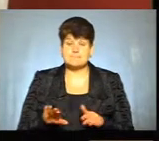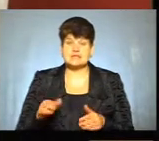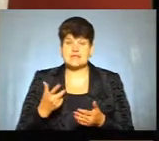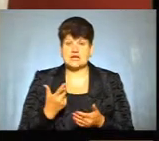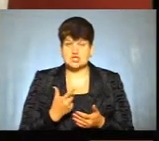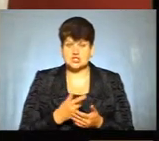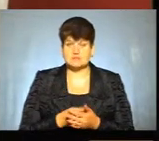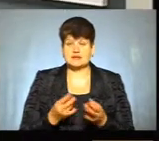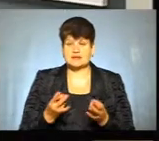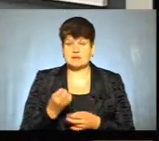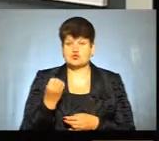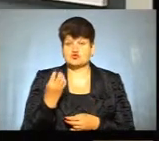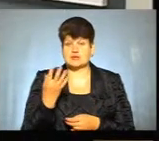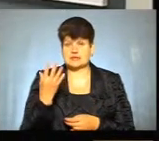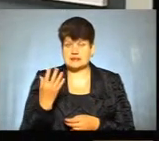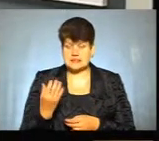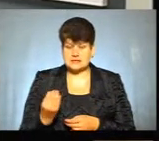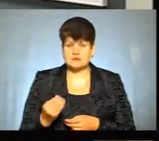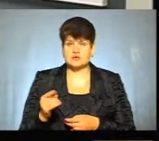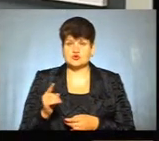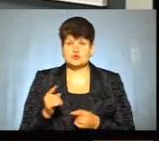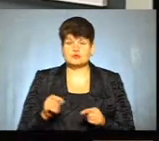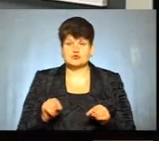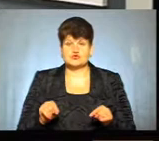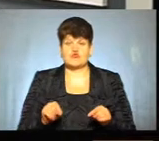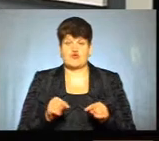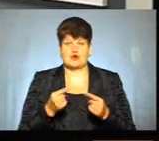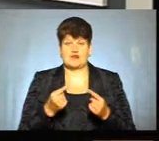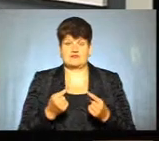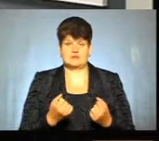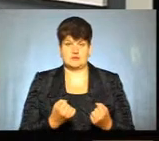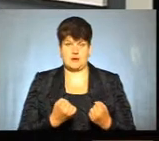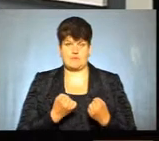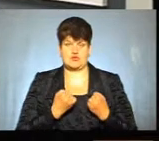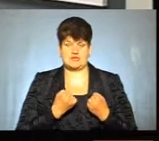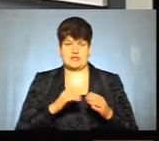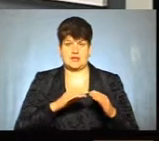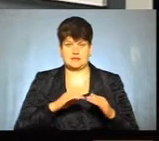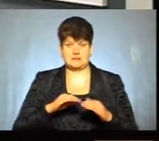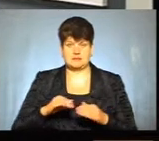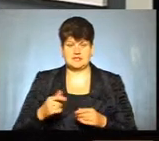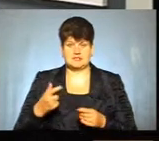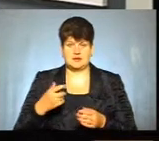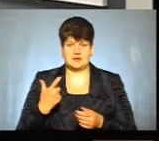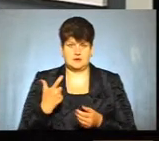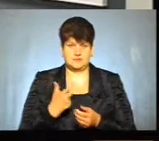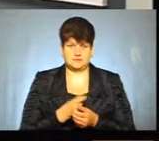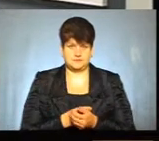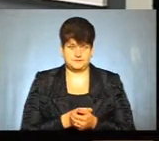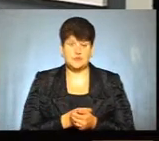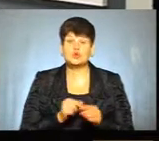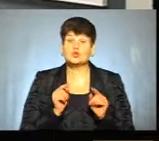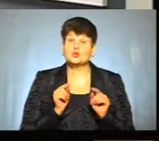треба 14 днів для того, щоб все ж таки створився той імунітет після введеного імунобіологічного препарату.